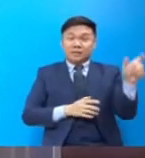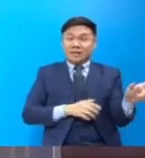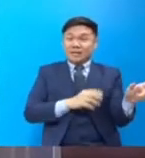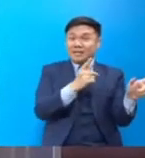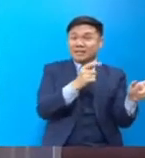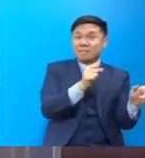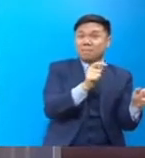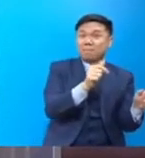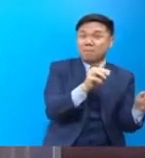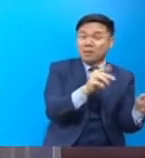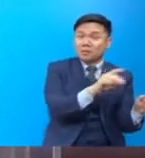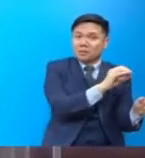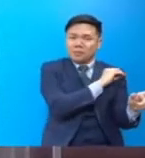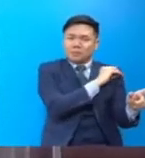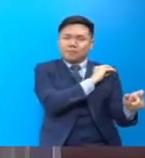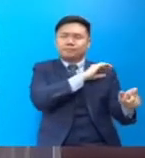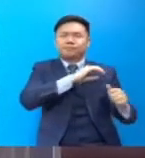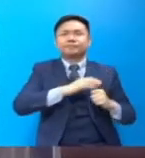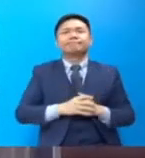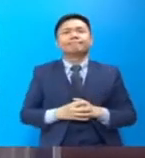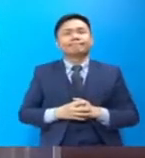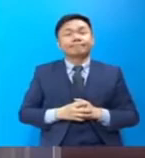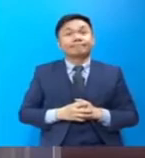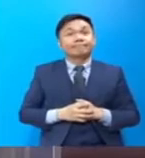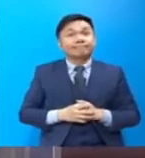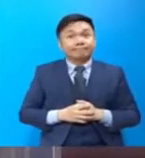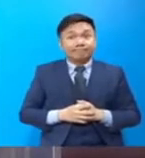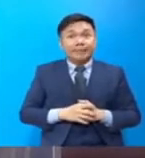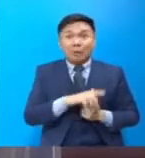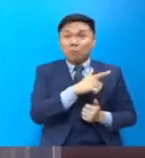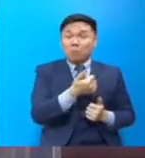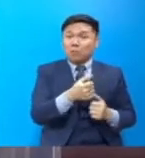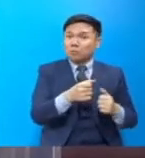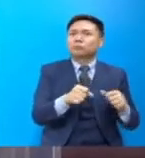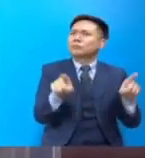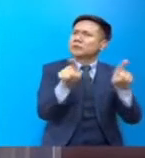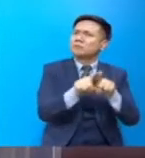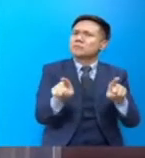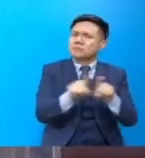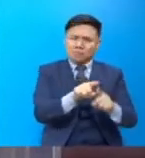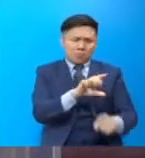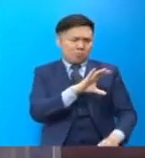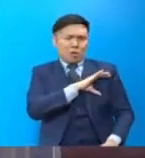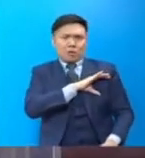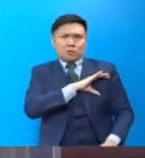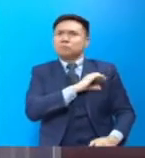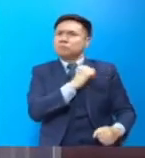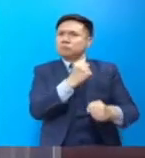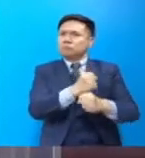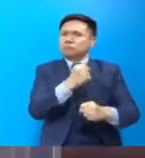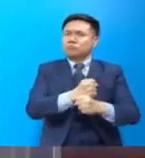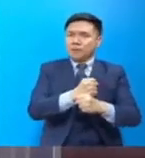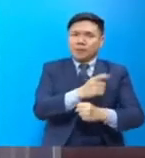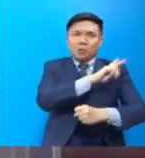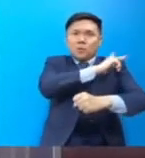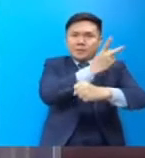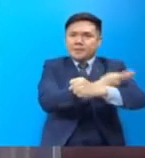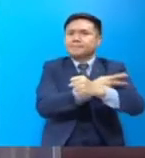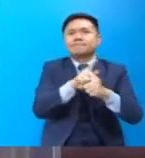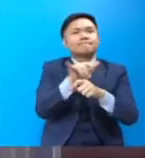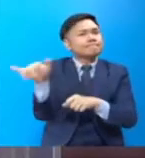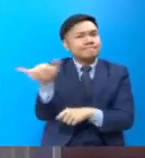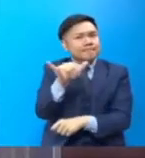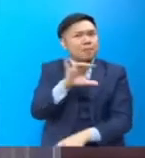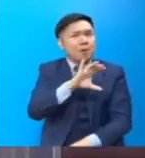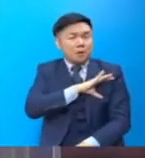pegawai-pegawai the supaya boleh bertindak sebagaimana anggota polis pada masa yang sama custom juga